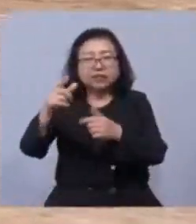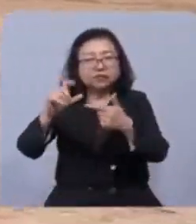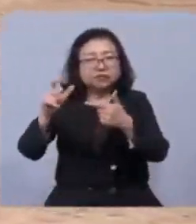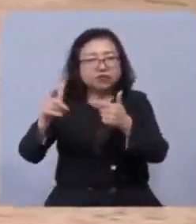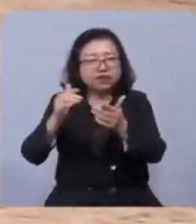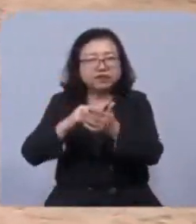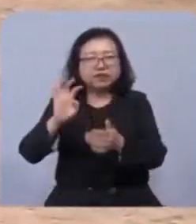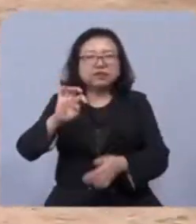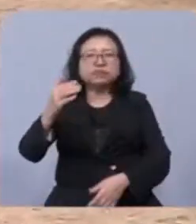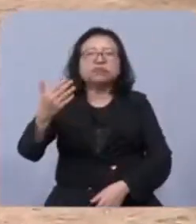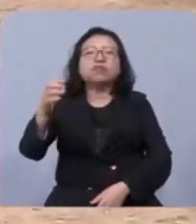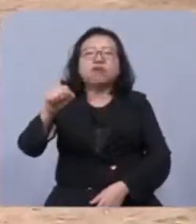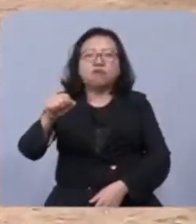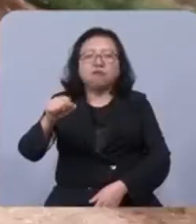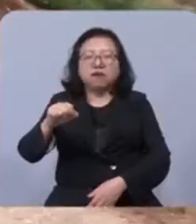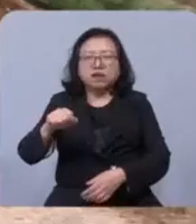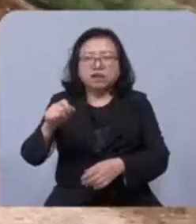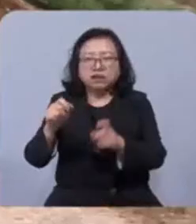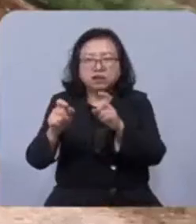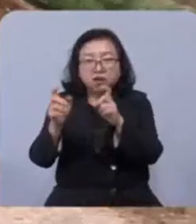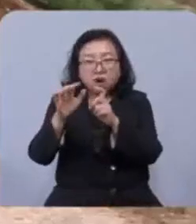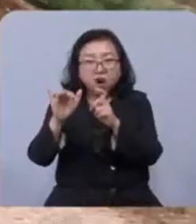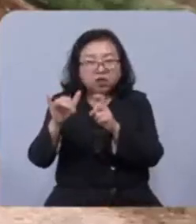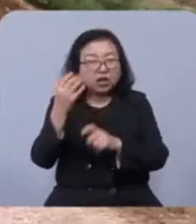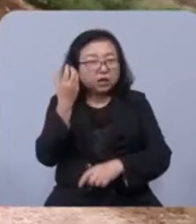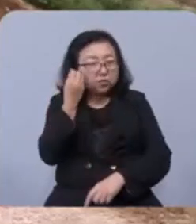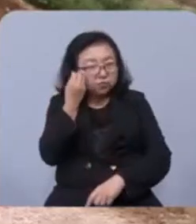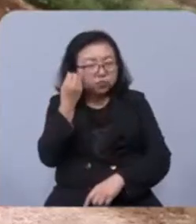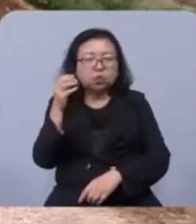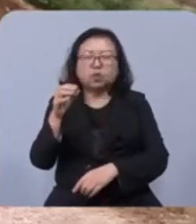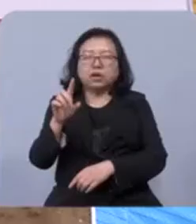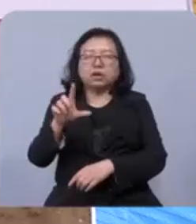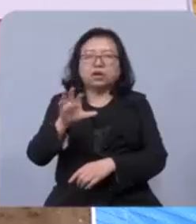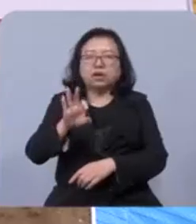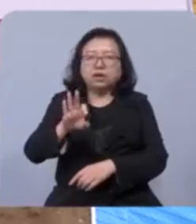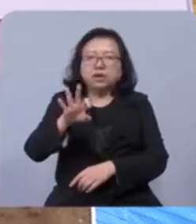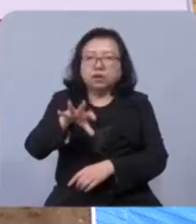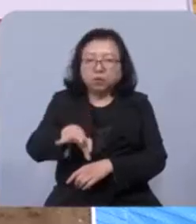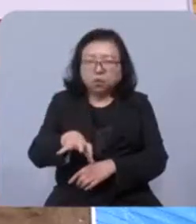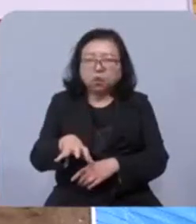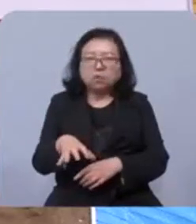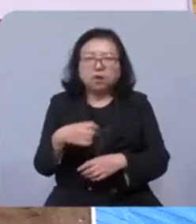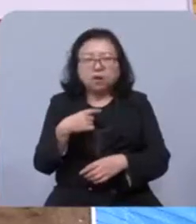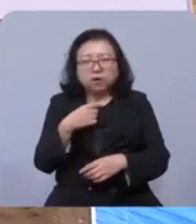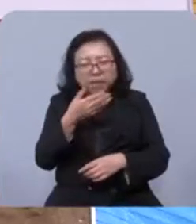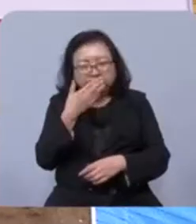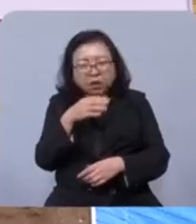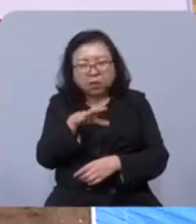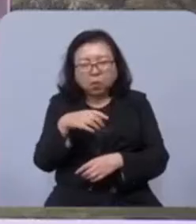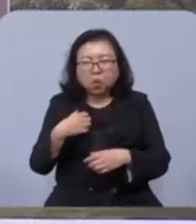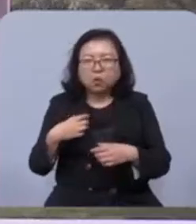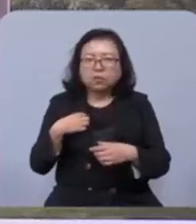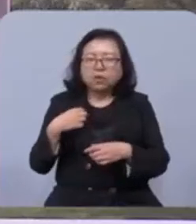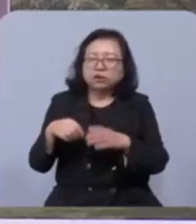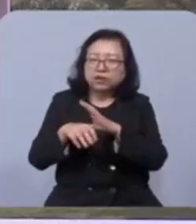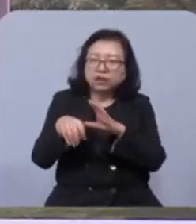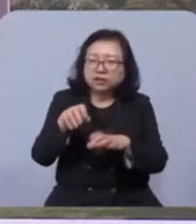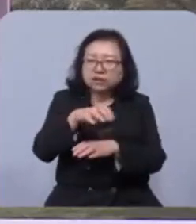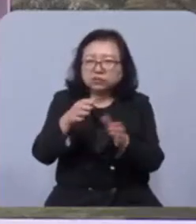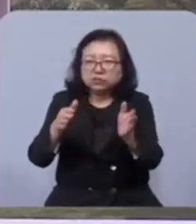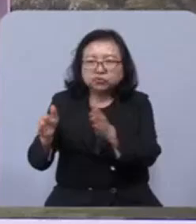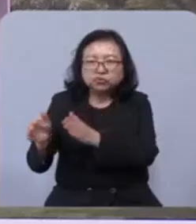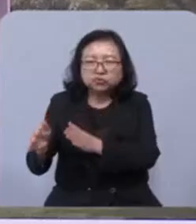49억 원을 들여 명을 수용할 숙소 14개와 식당 세탁실 체력 단련실 등을 갖춘 지상 2층